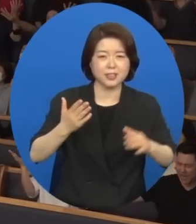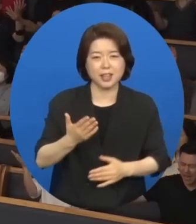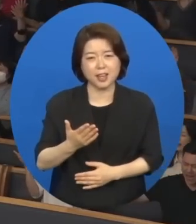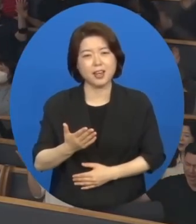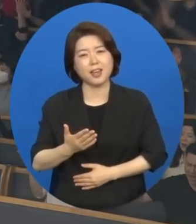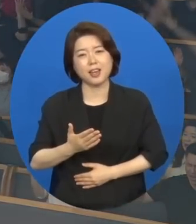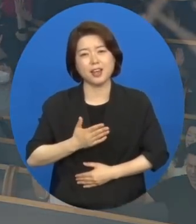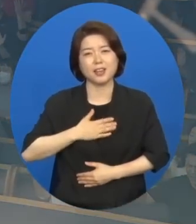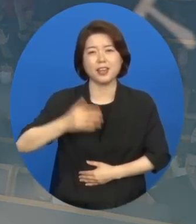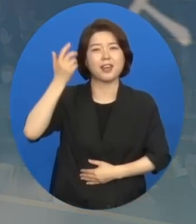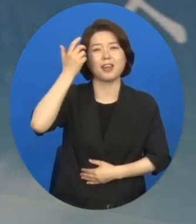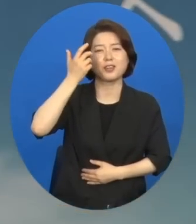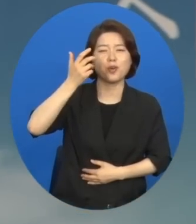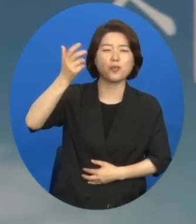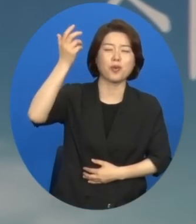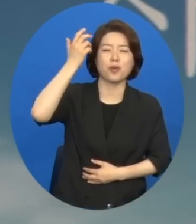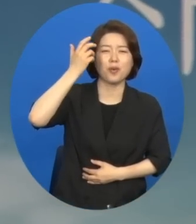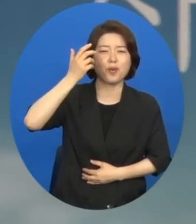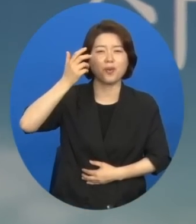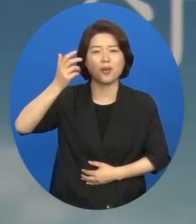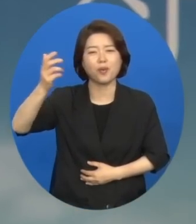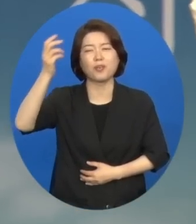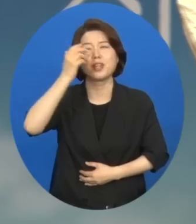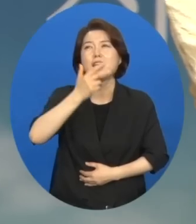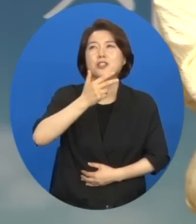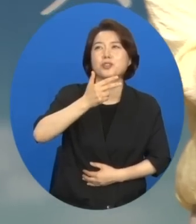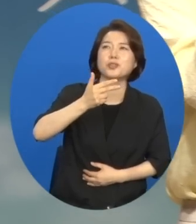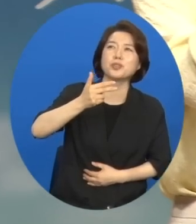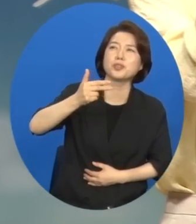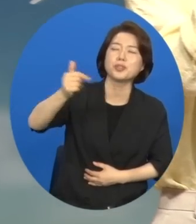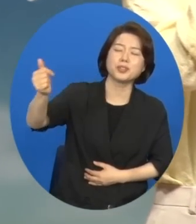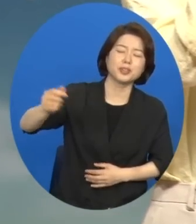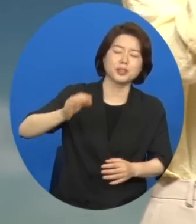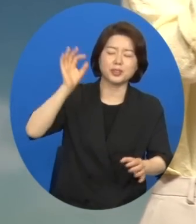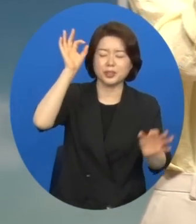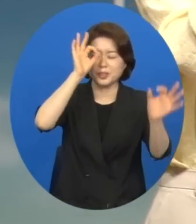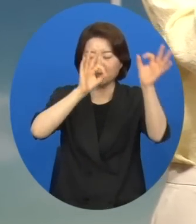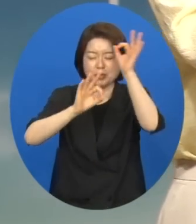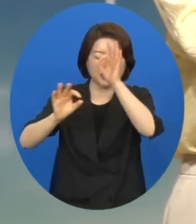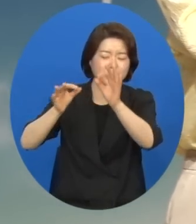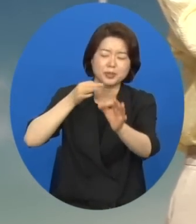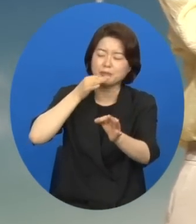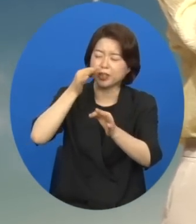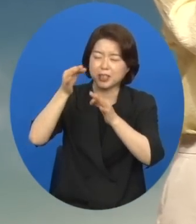목마른 나의 영혼.